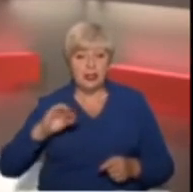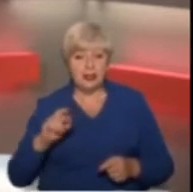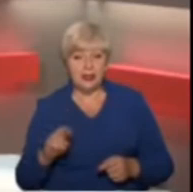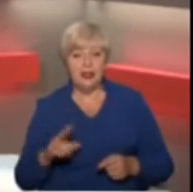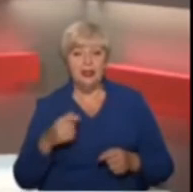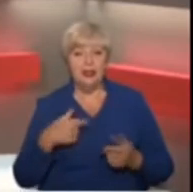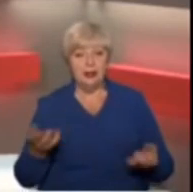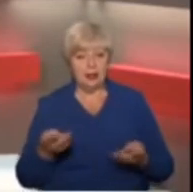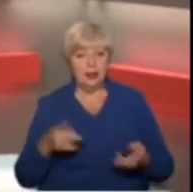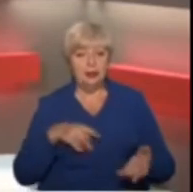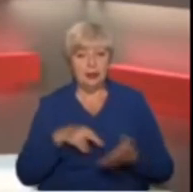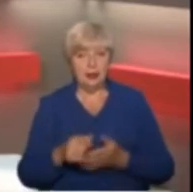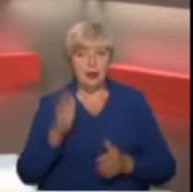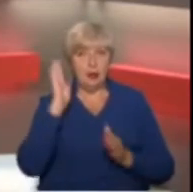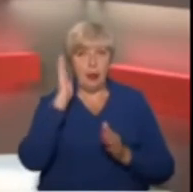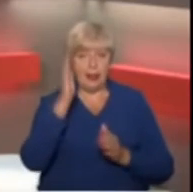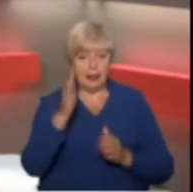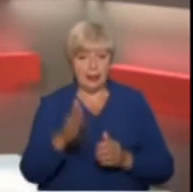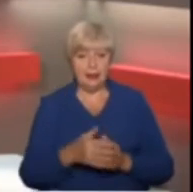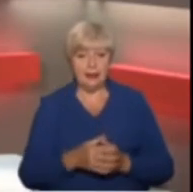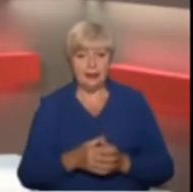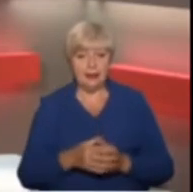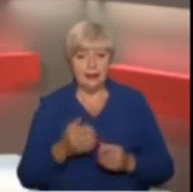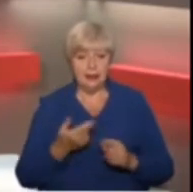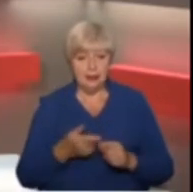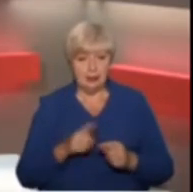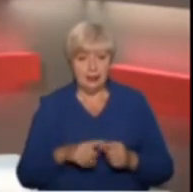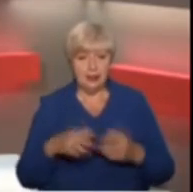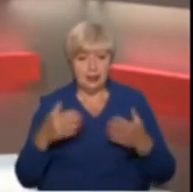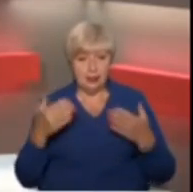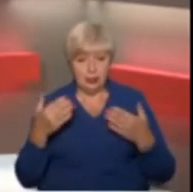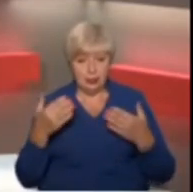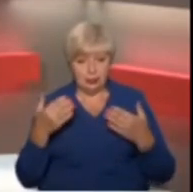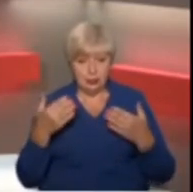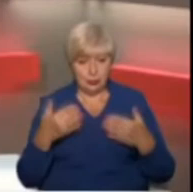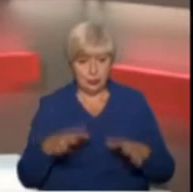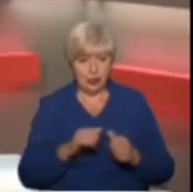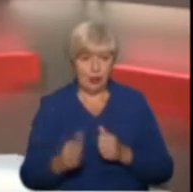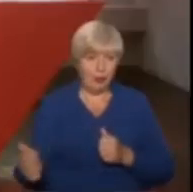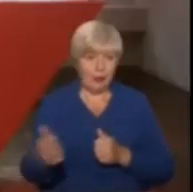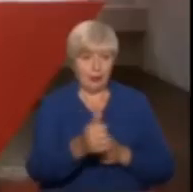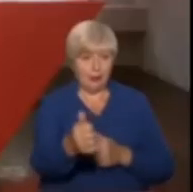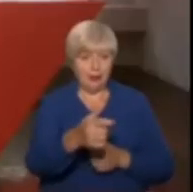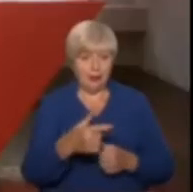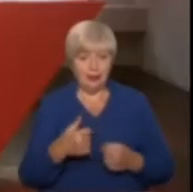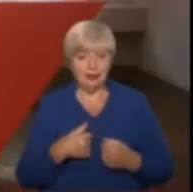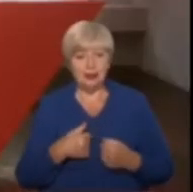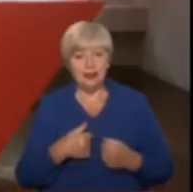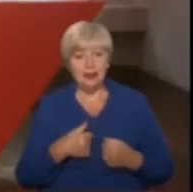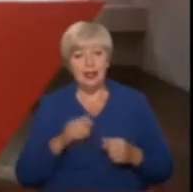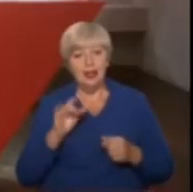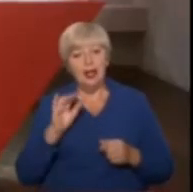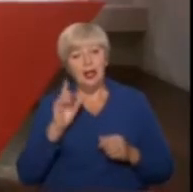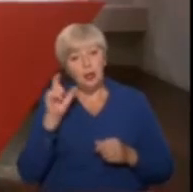вперед до країн, які вже за 50 років в нас перегнали і вже ну, людина до всього звикає. Так, так.